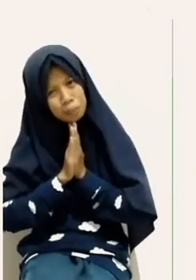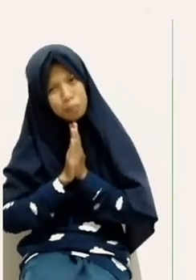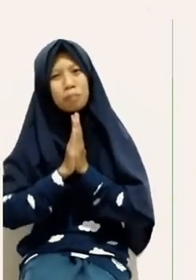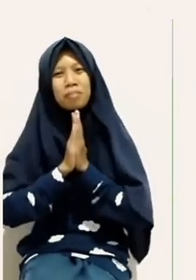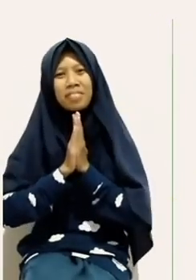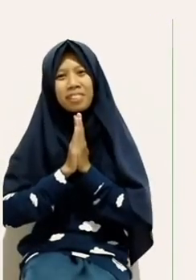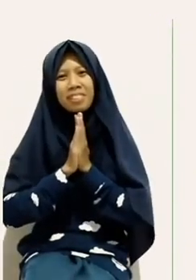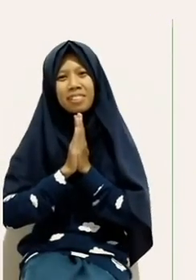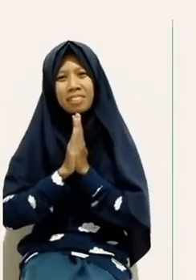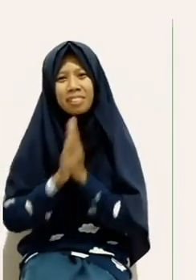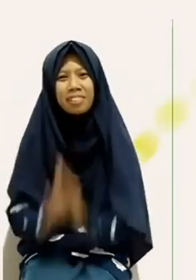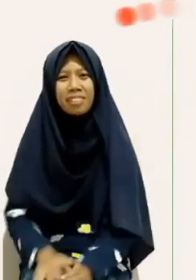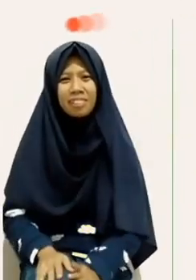wabarakatuh hai hai